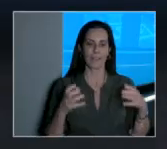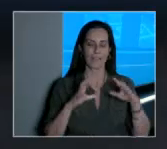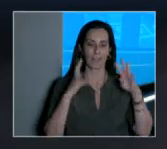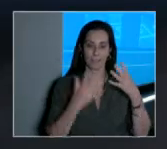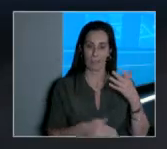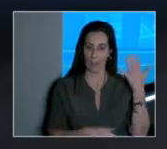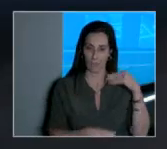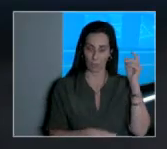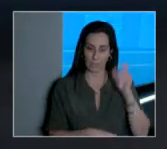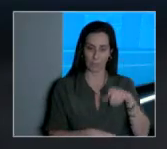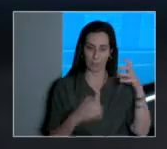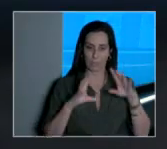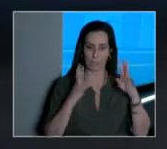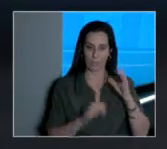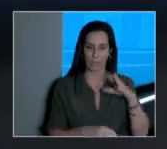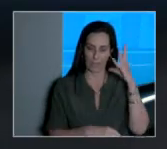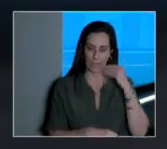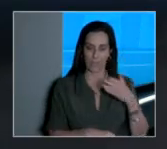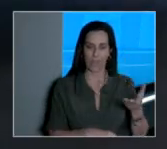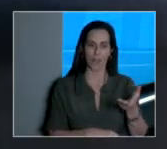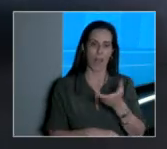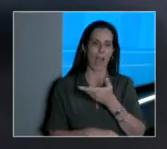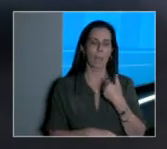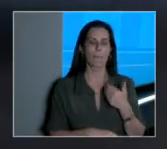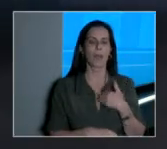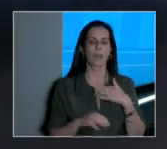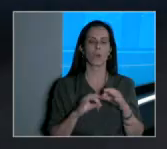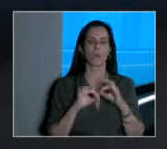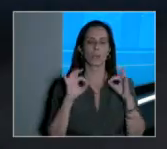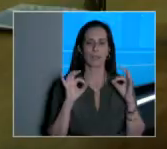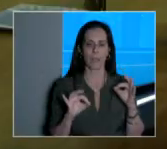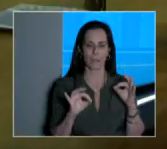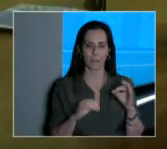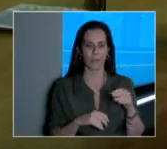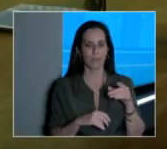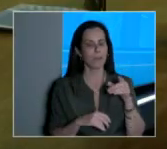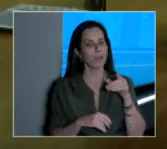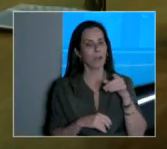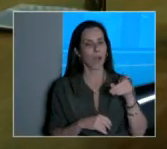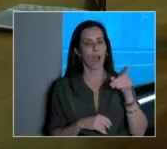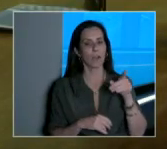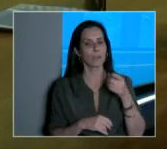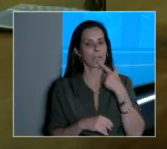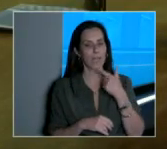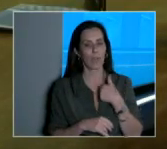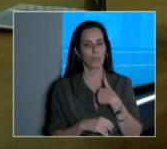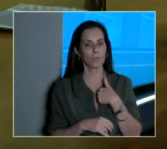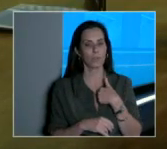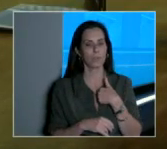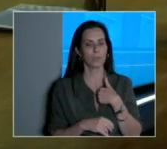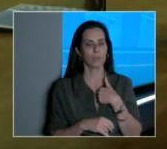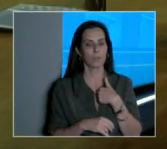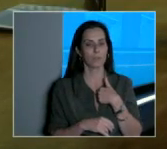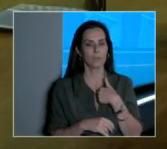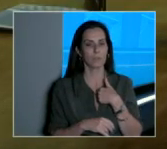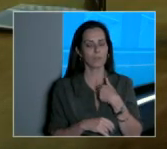בזמני לא למדו אזרחות בכיתה ט', אז ממש כיף לכם. אנחנו נתחיל בכך שאתה, חבר הכנסת קלנר, תיתן לנו